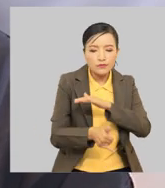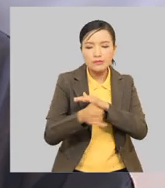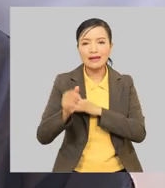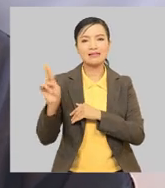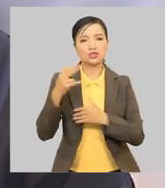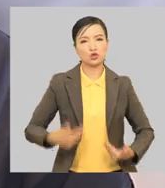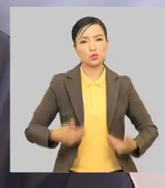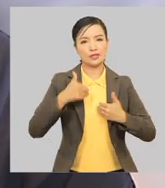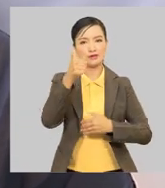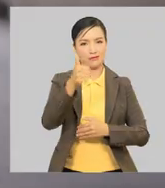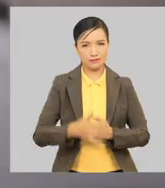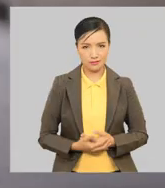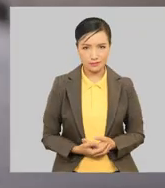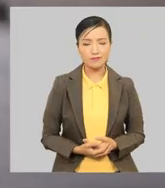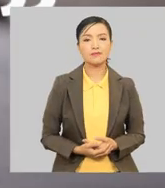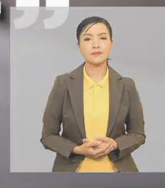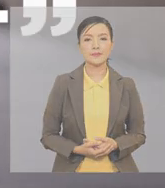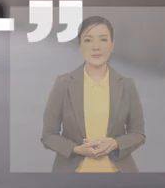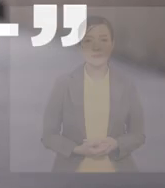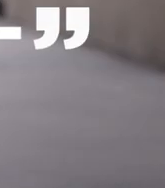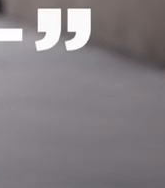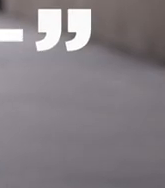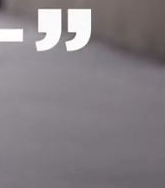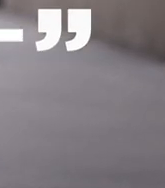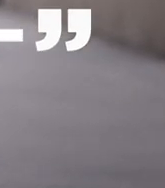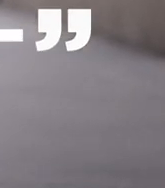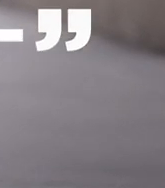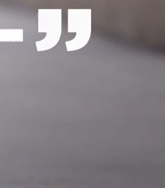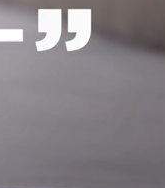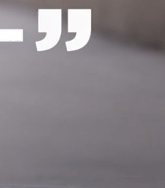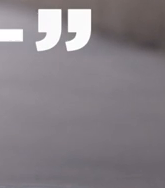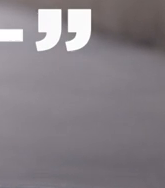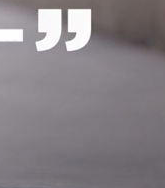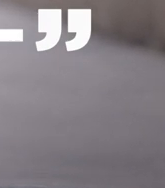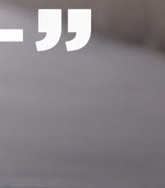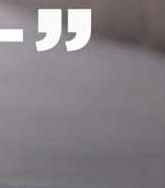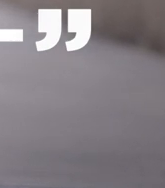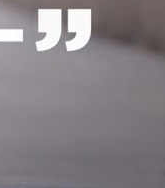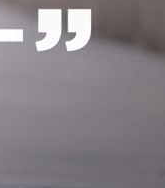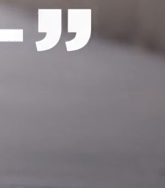ช้ชีวิต ใช่ค่ะ